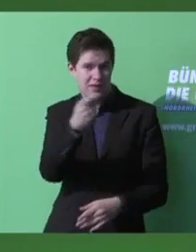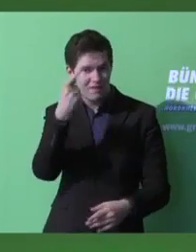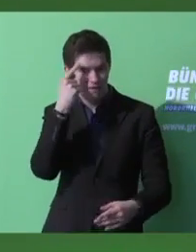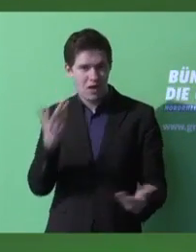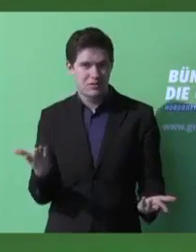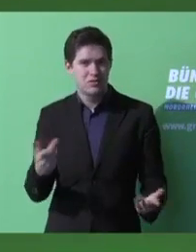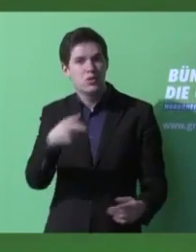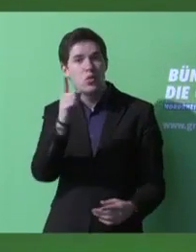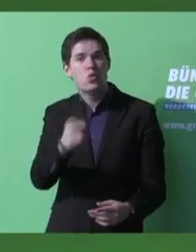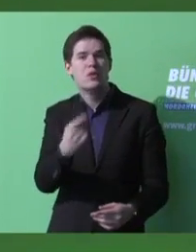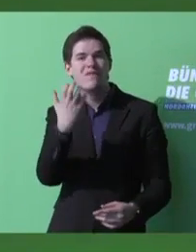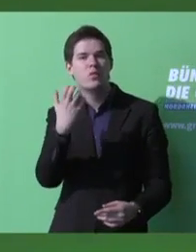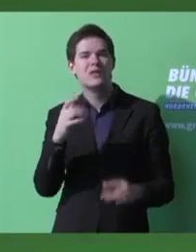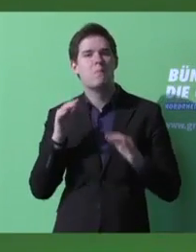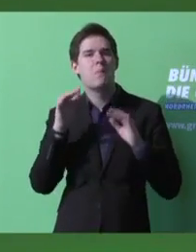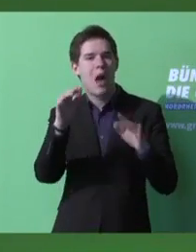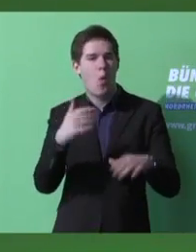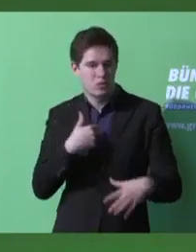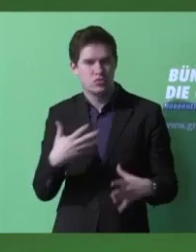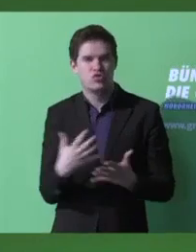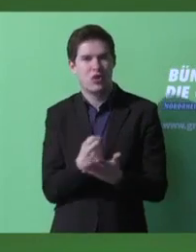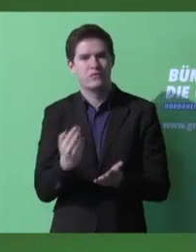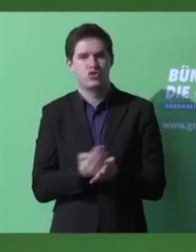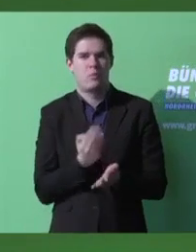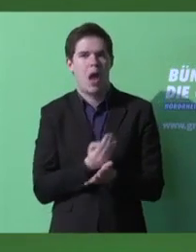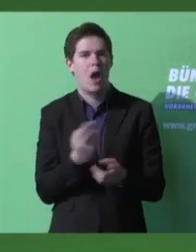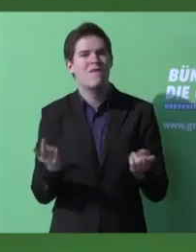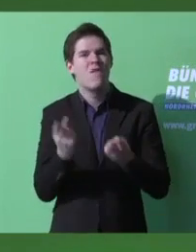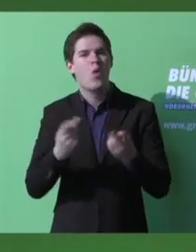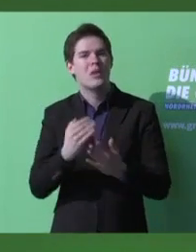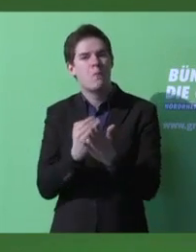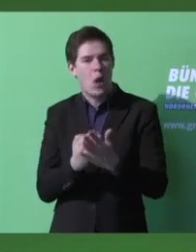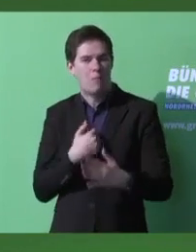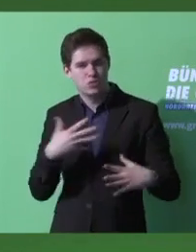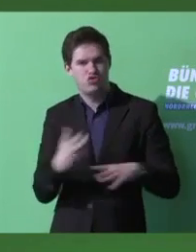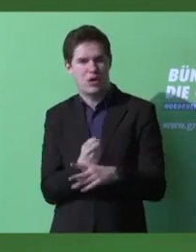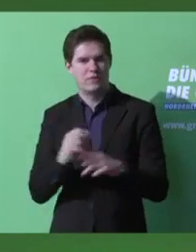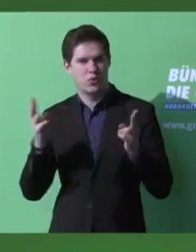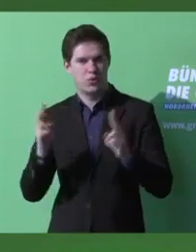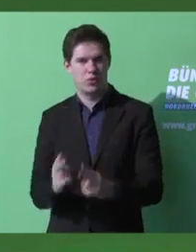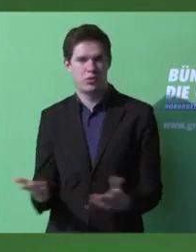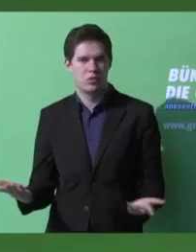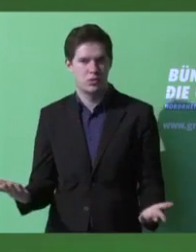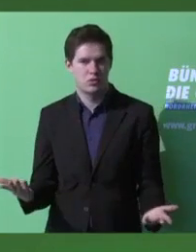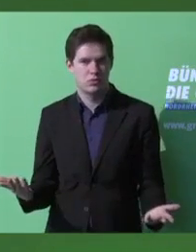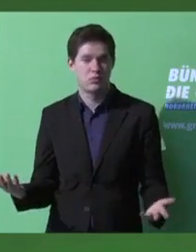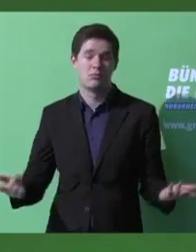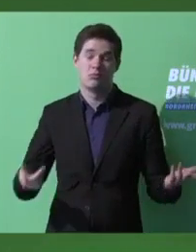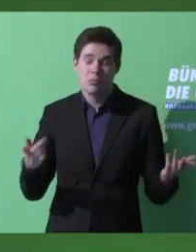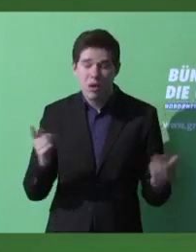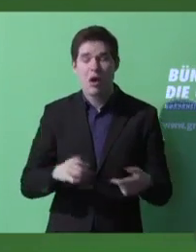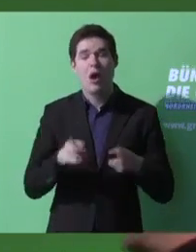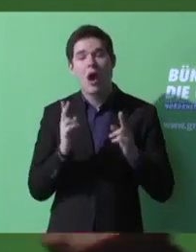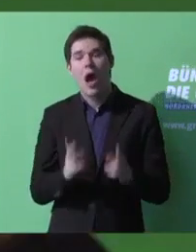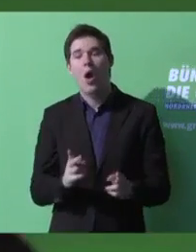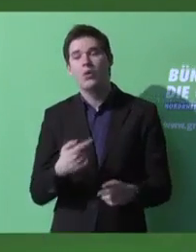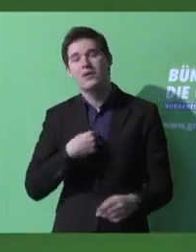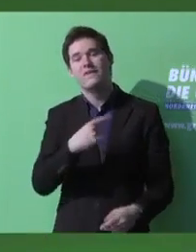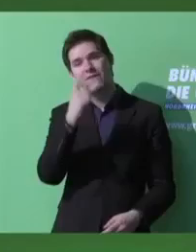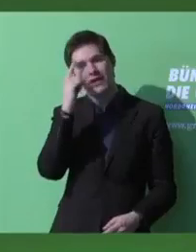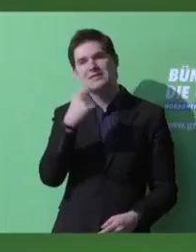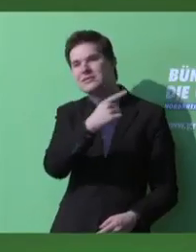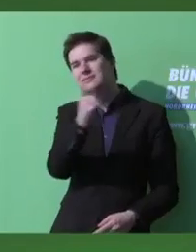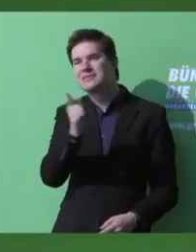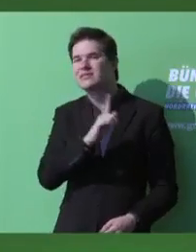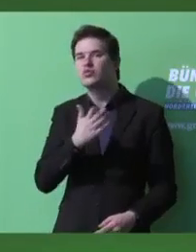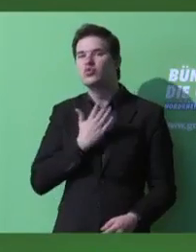angefangen, 150 Millionen einzusparen bei Förderprogrammen, und wir haben zu vertreten eine unpopuläre Entscheidung. Ich will das hier